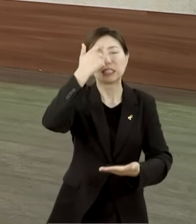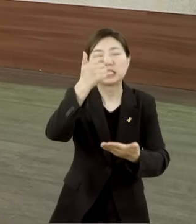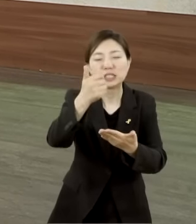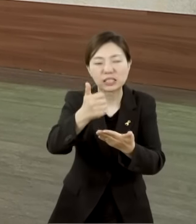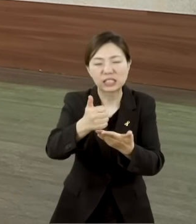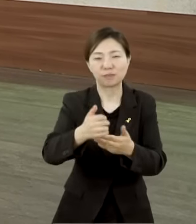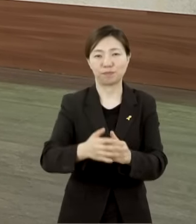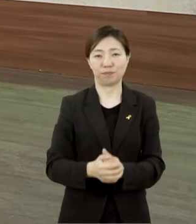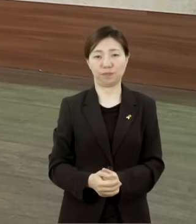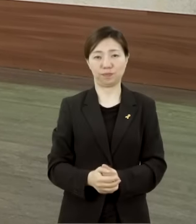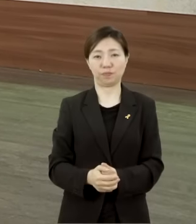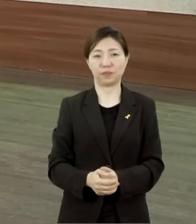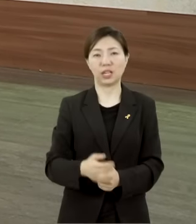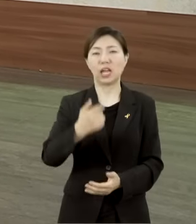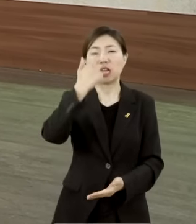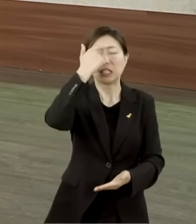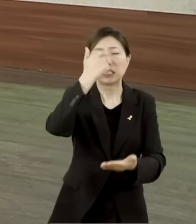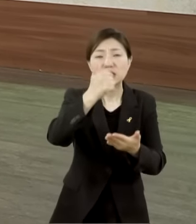스님